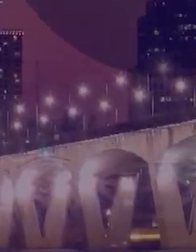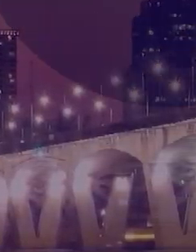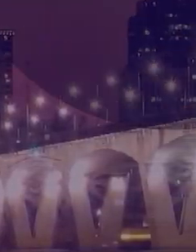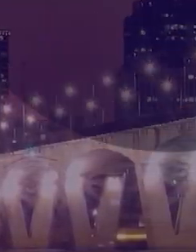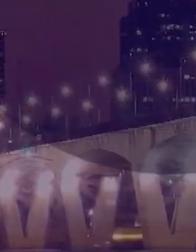원입니다